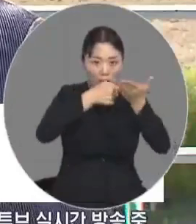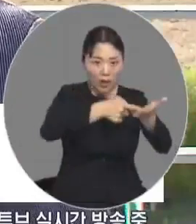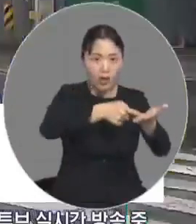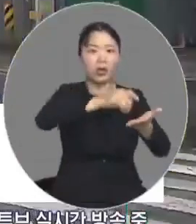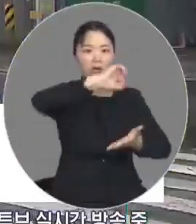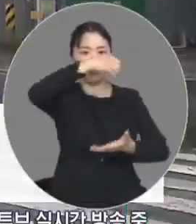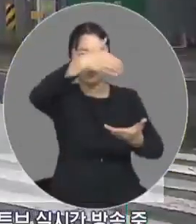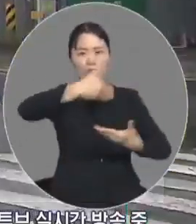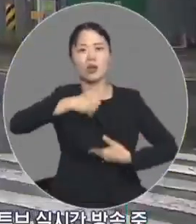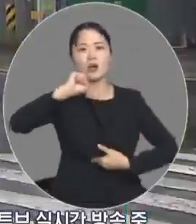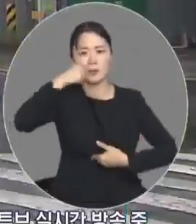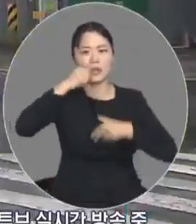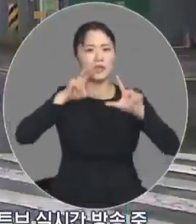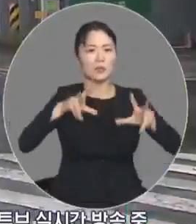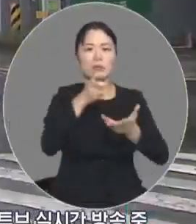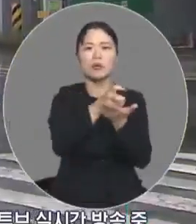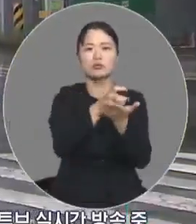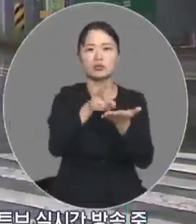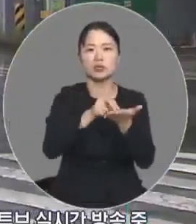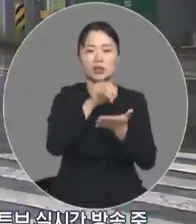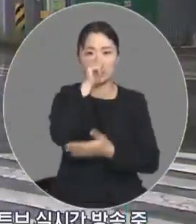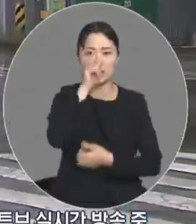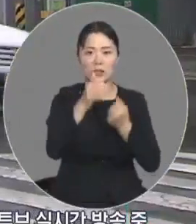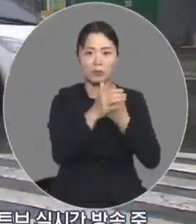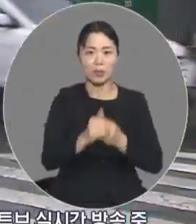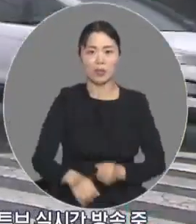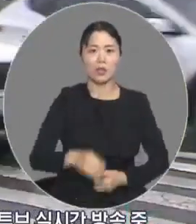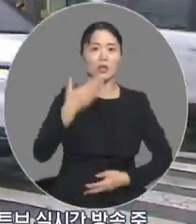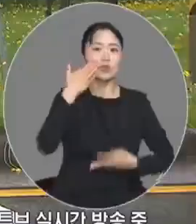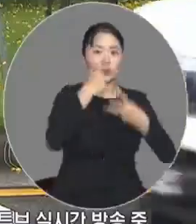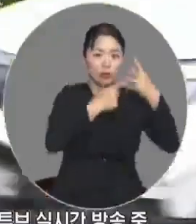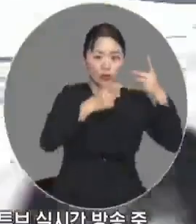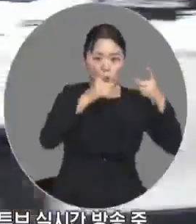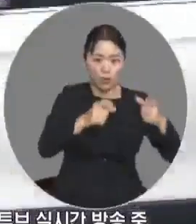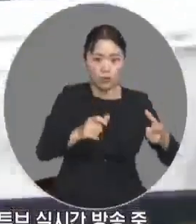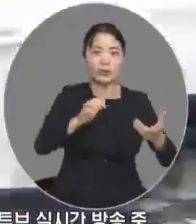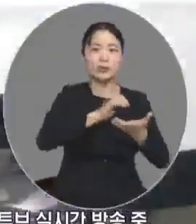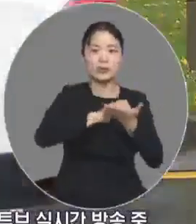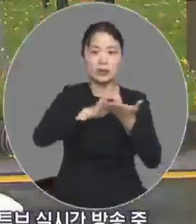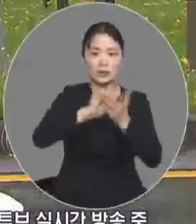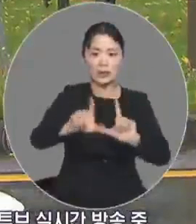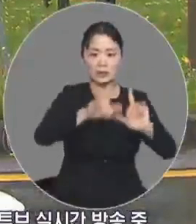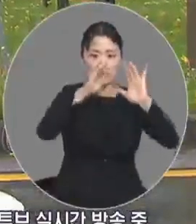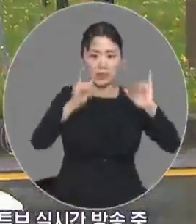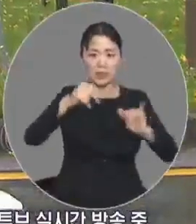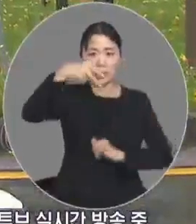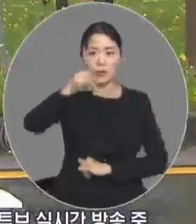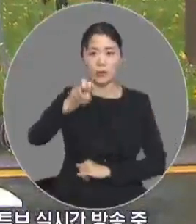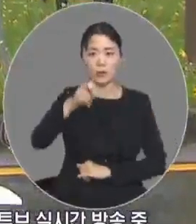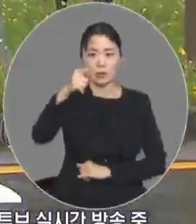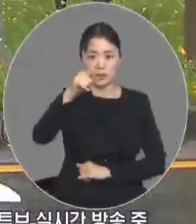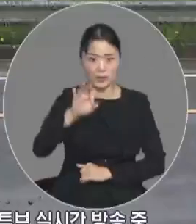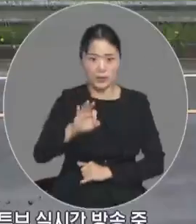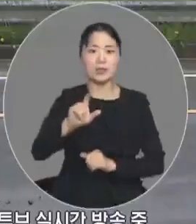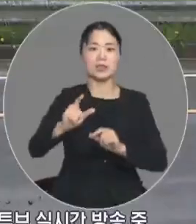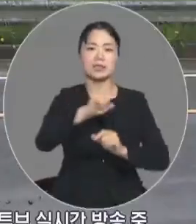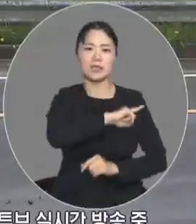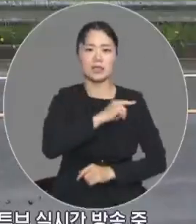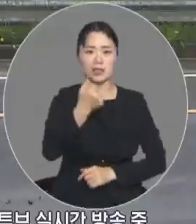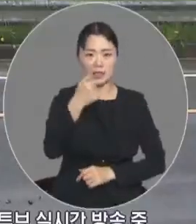불가능합니다, 법적으로. 울주군에서 가장 인구가 적은 삼동면 곳곳에는 댐으로 인해 수십 년간 받아온